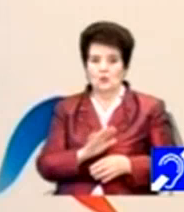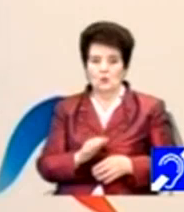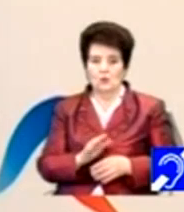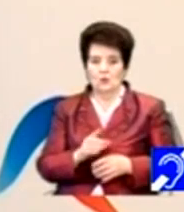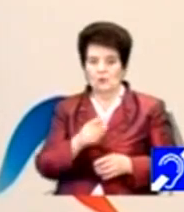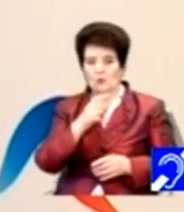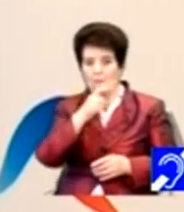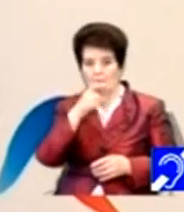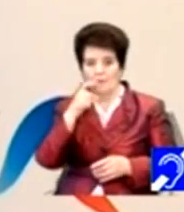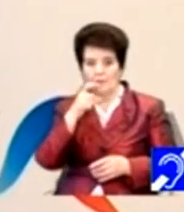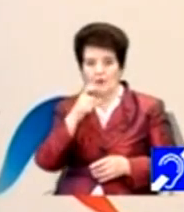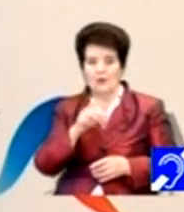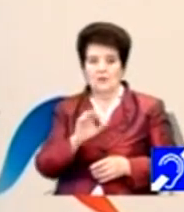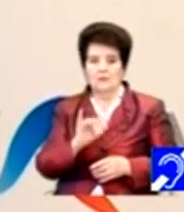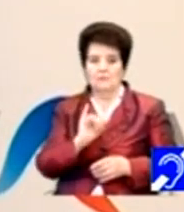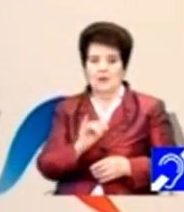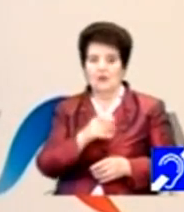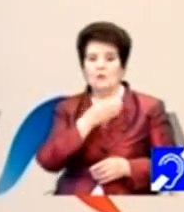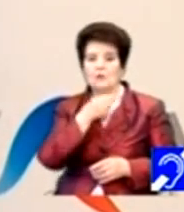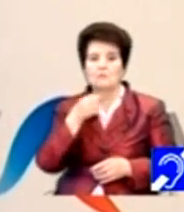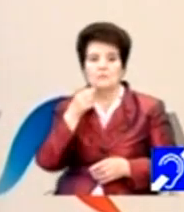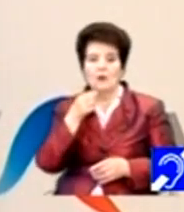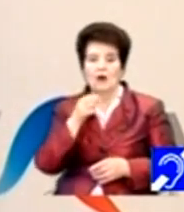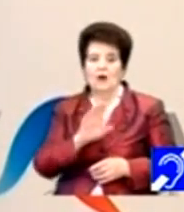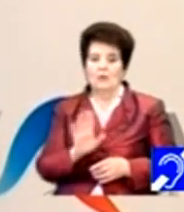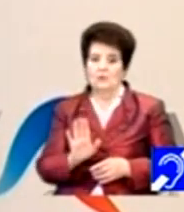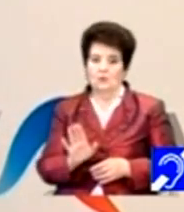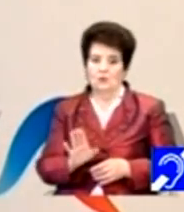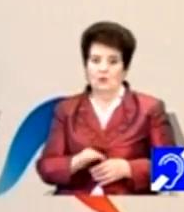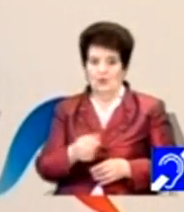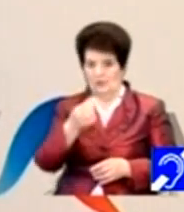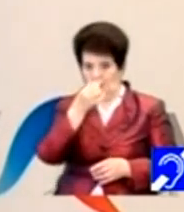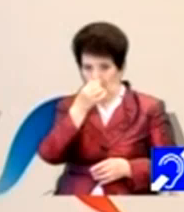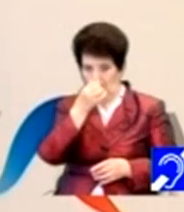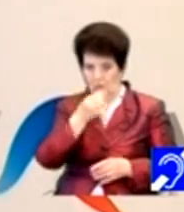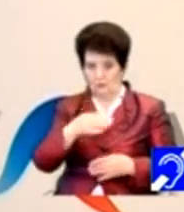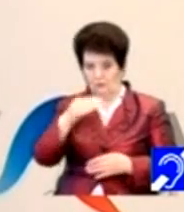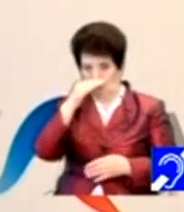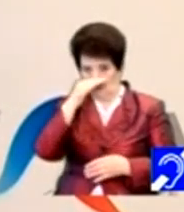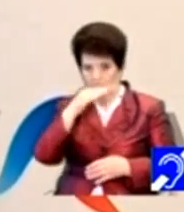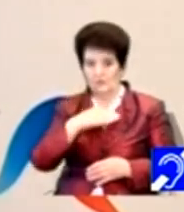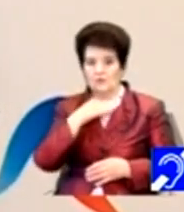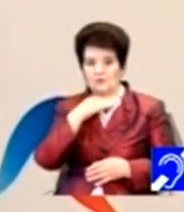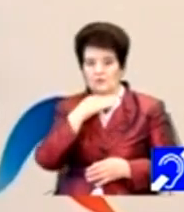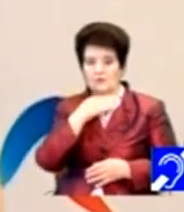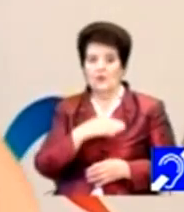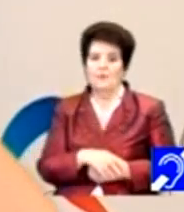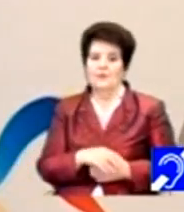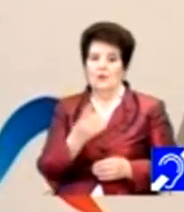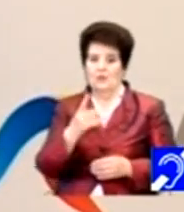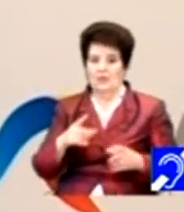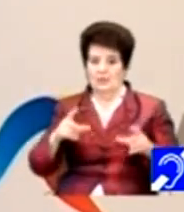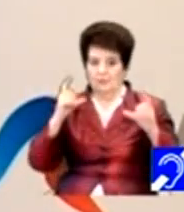masca doar pe gură sau și mai rău pe bărbie. Masca trebuie să acopere gura, nasul și bărbia. Odată